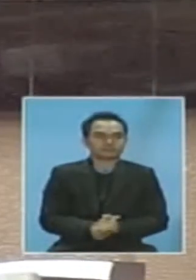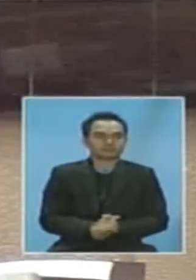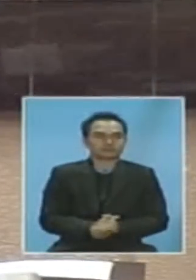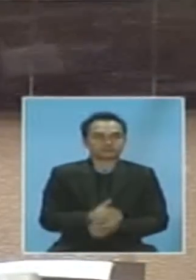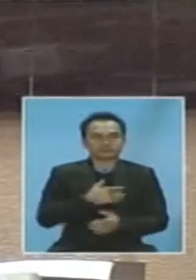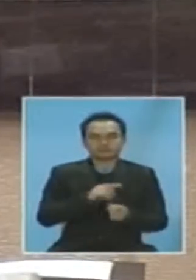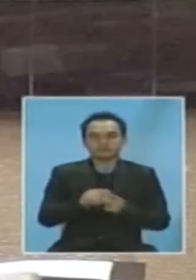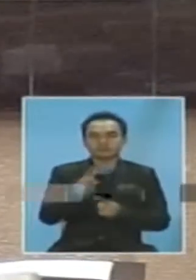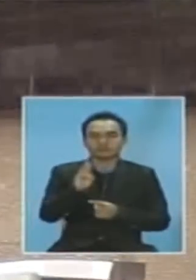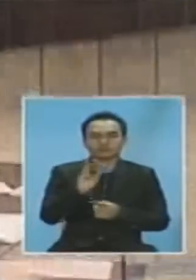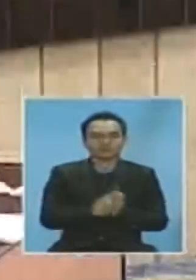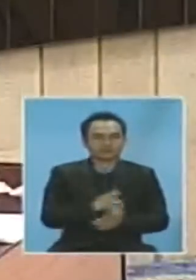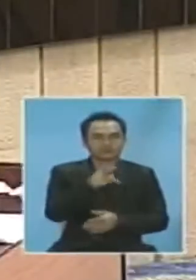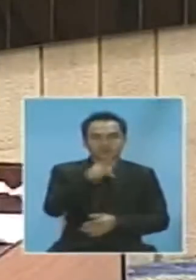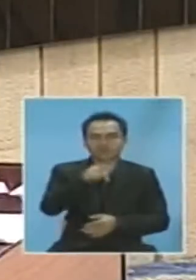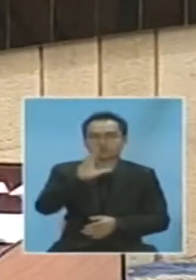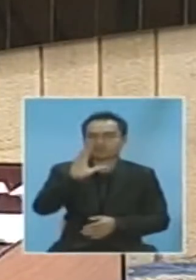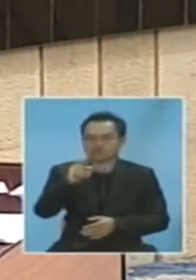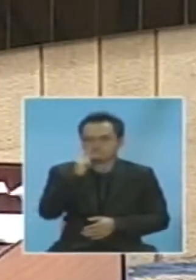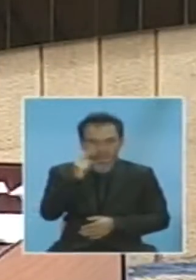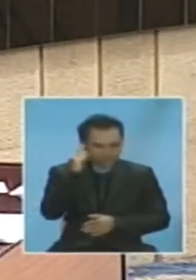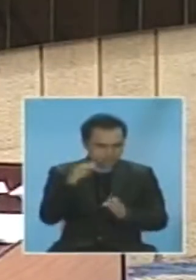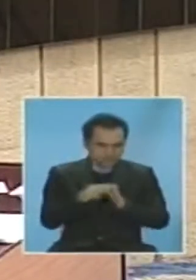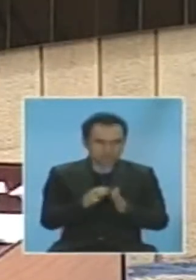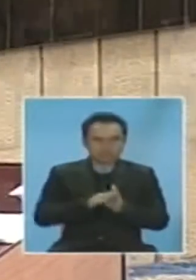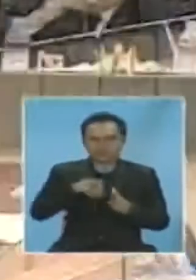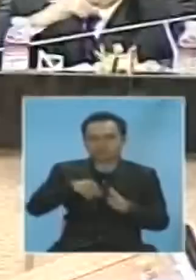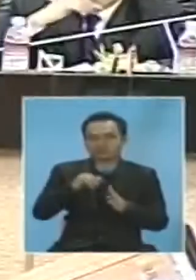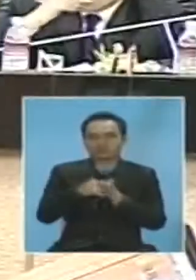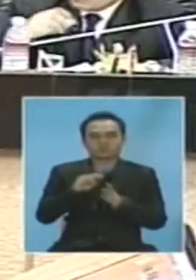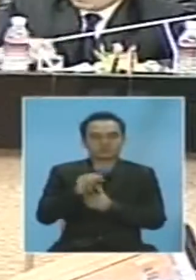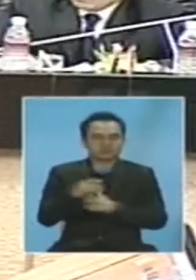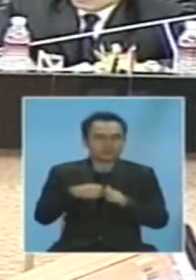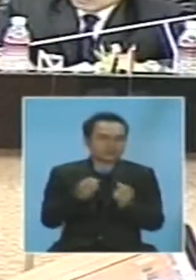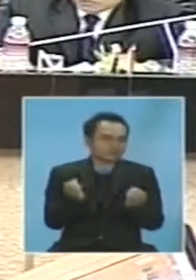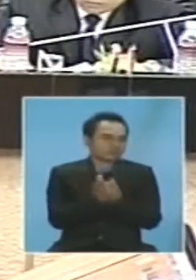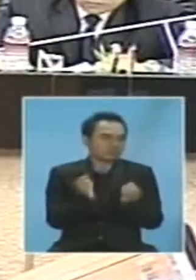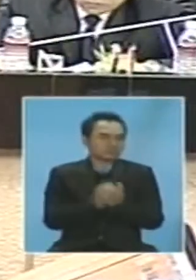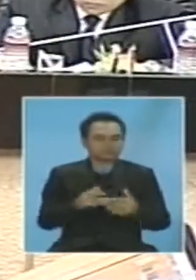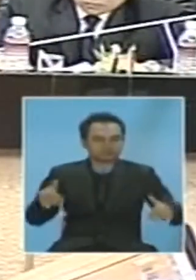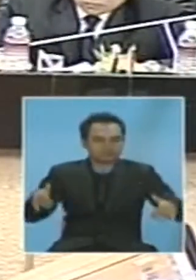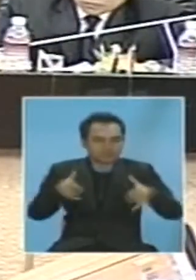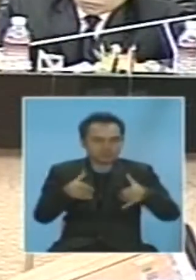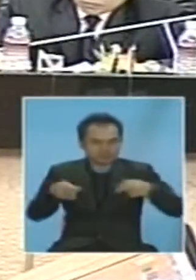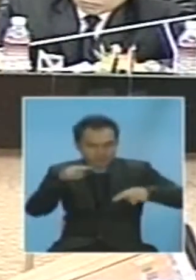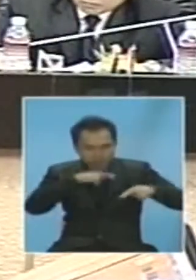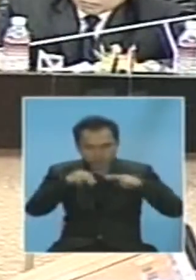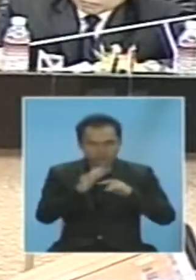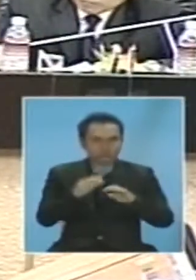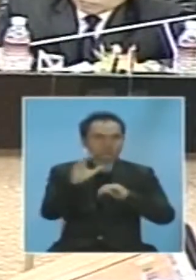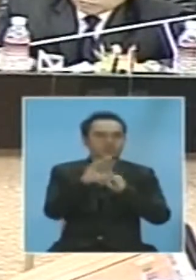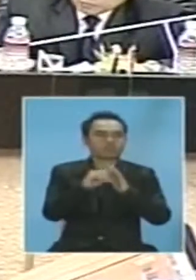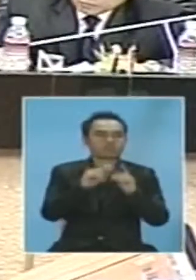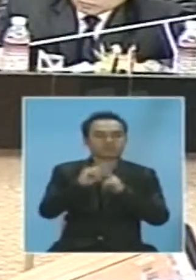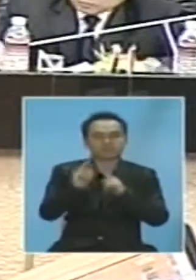ข้อ6ปปช.ใช้พยานที่เป็นปฏิปักษ์ค่ะดิฉันเห็นว่าโครงการรับจำน